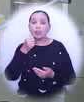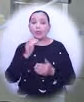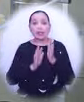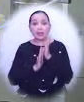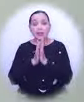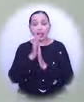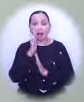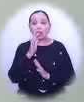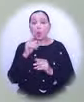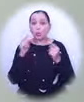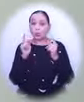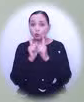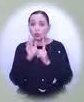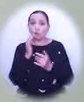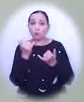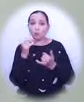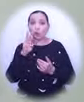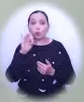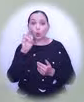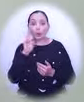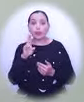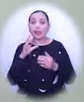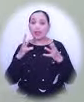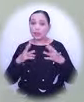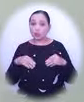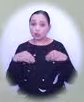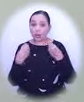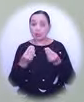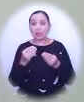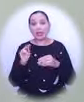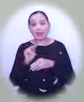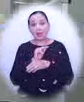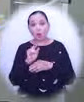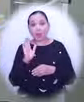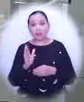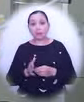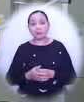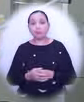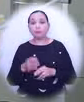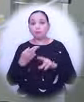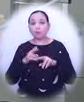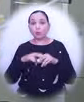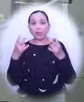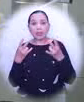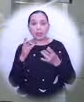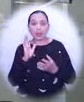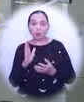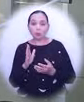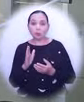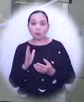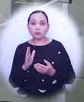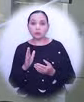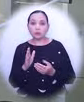yoshlarda uchraydi. Bugungi tonikimiz ham tinchlantiradi va davolaydi. Bunga kerakli